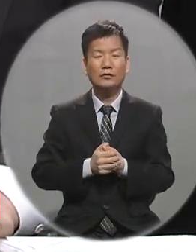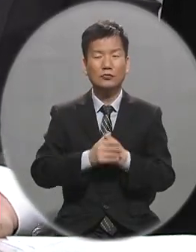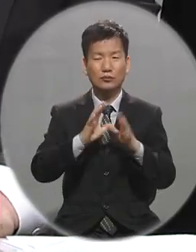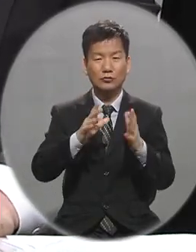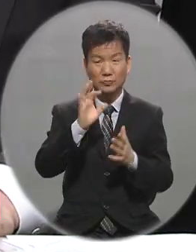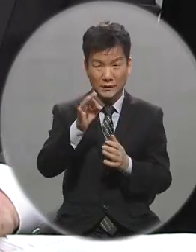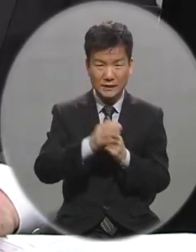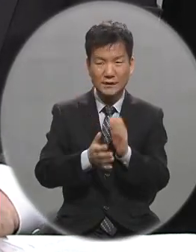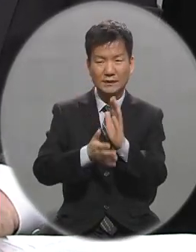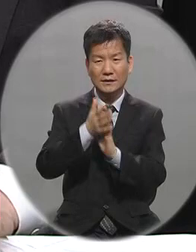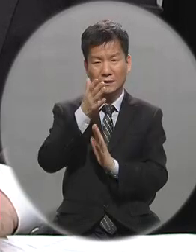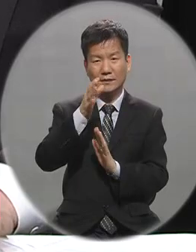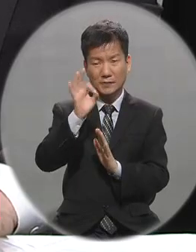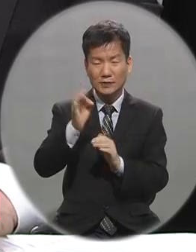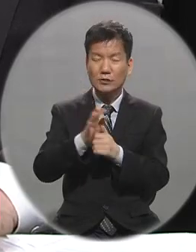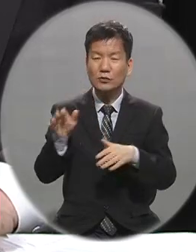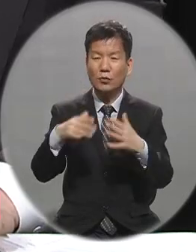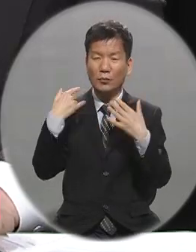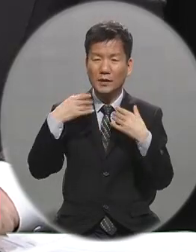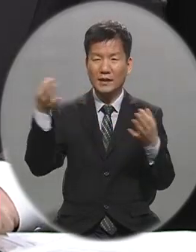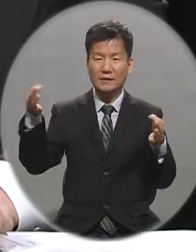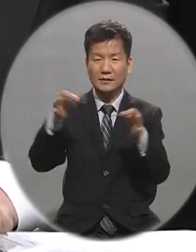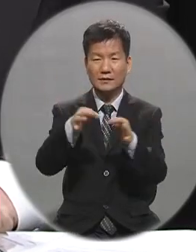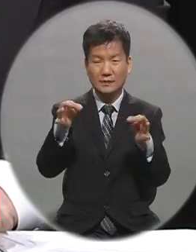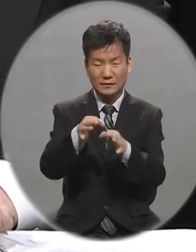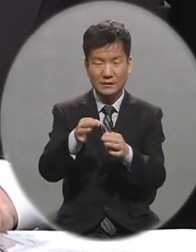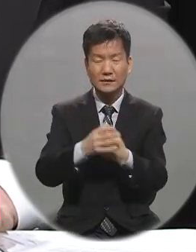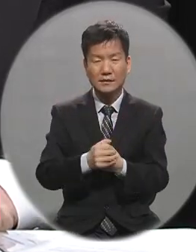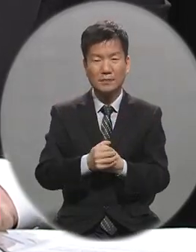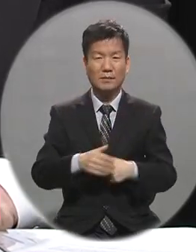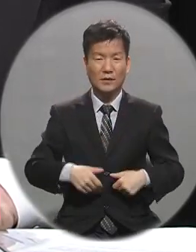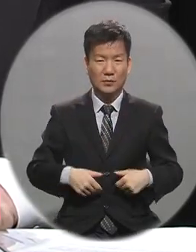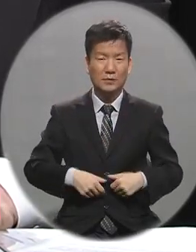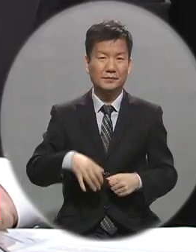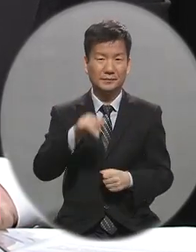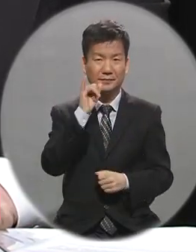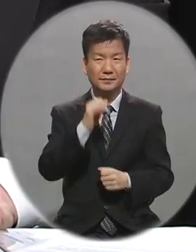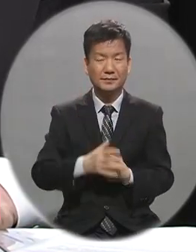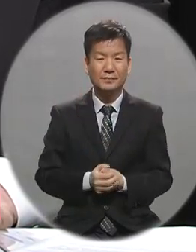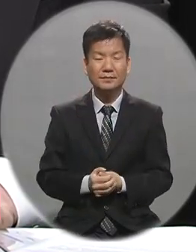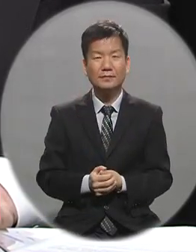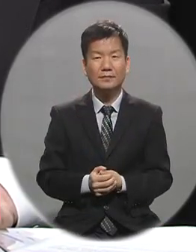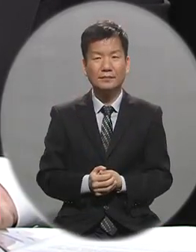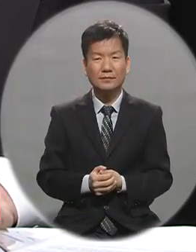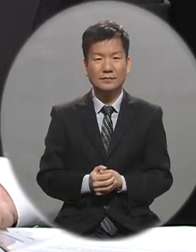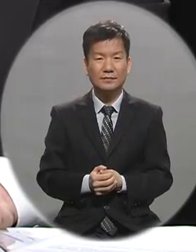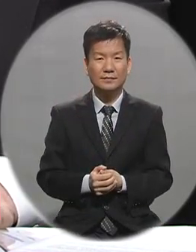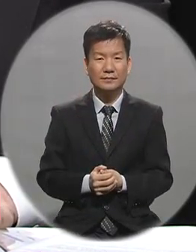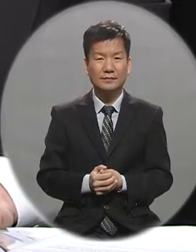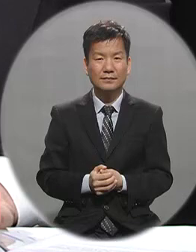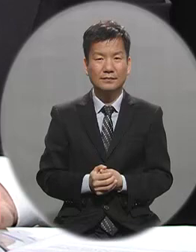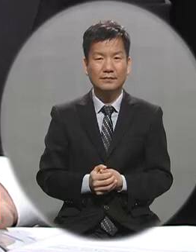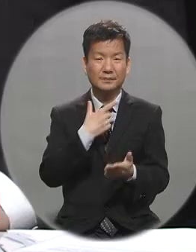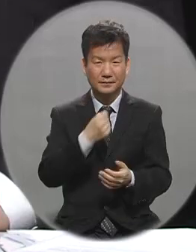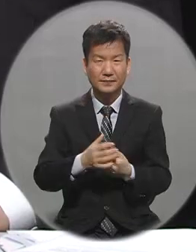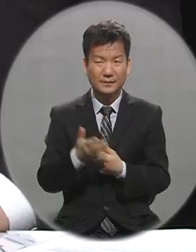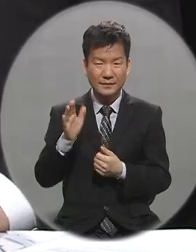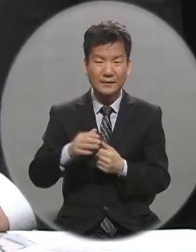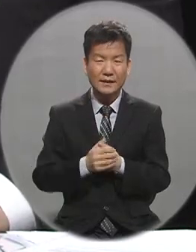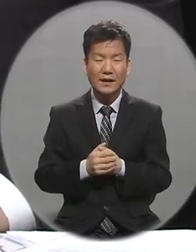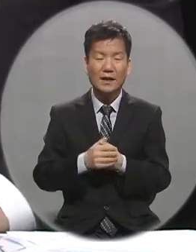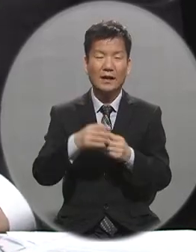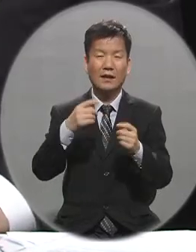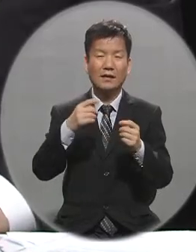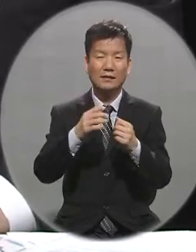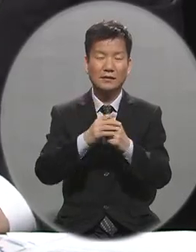도비든 시비든 매칭이 돼서 개발을 해낼 수 있는 자금적 여력을 확보하는 것이 굉장히 중요할 것 같습니다. 거기에 한